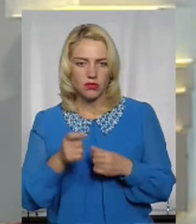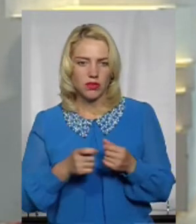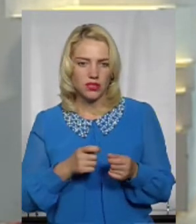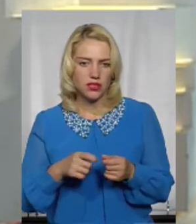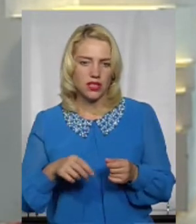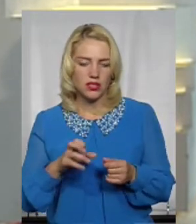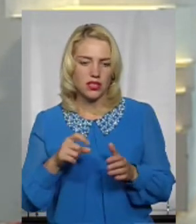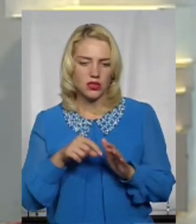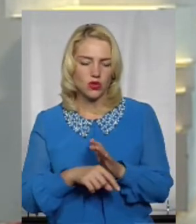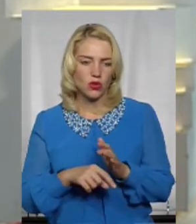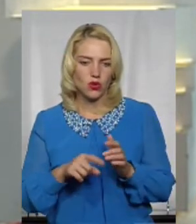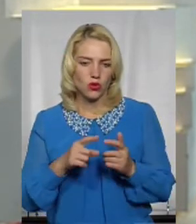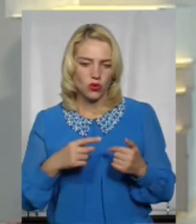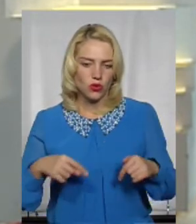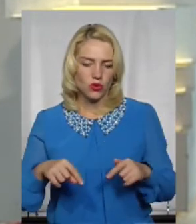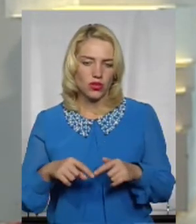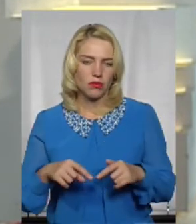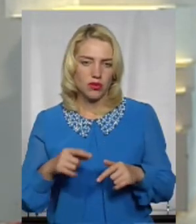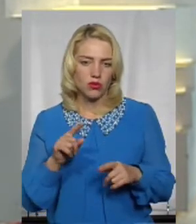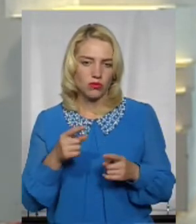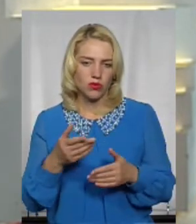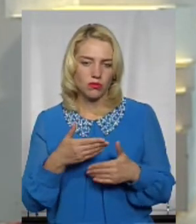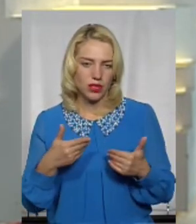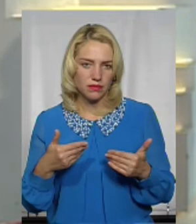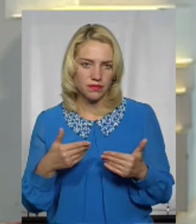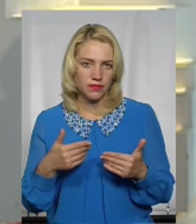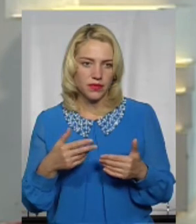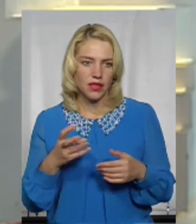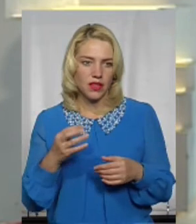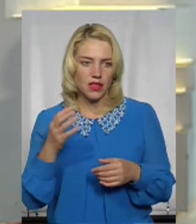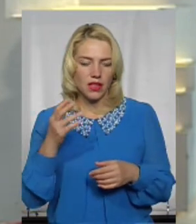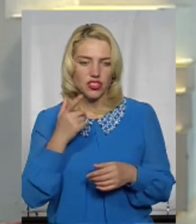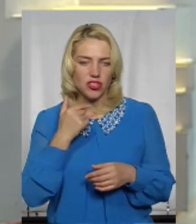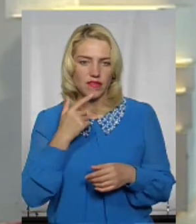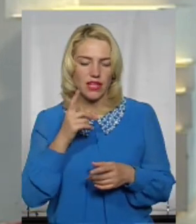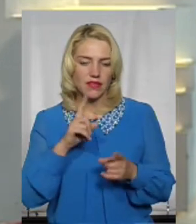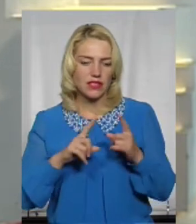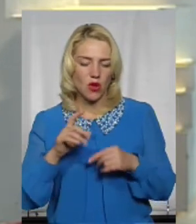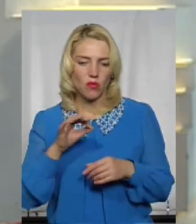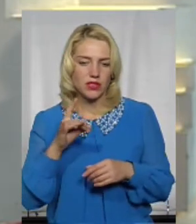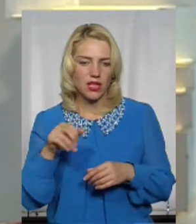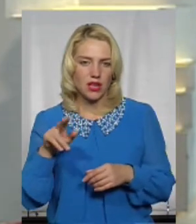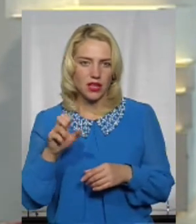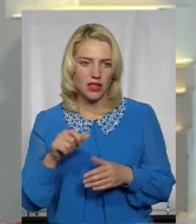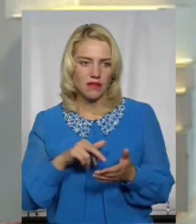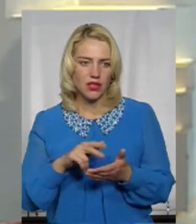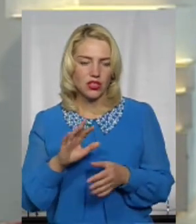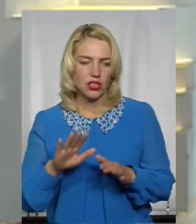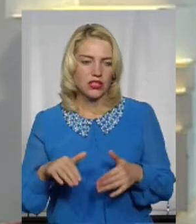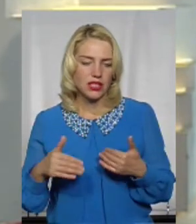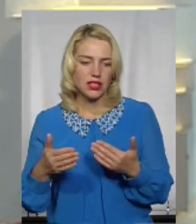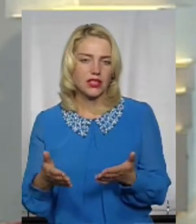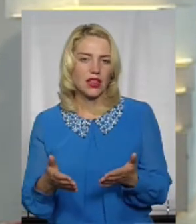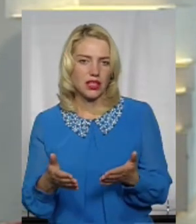саме структурного підрозділу. Тому ми на червневій сесії обласної ради вийшли з